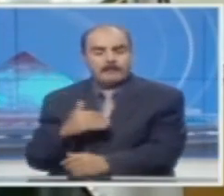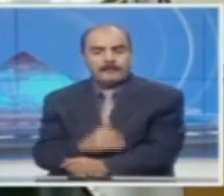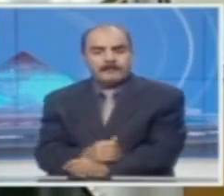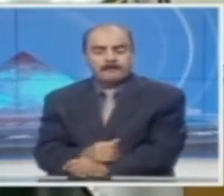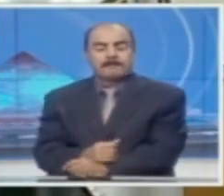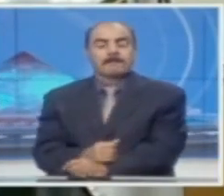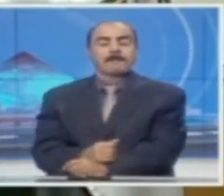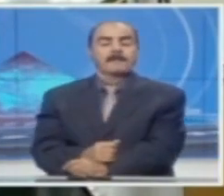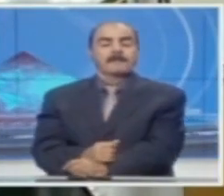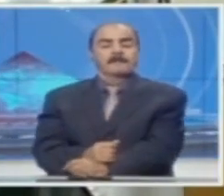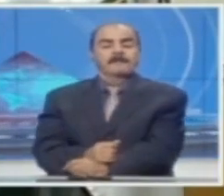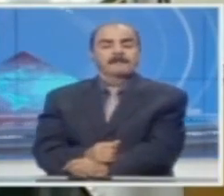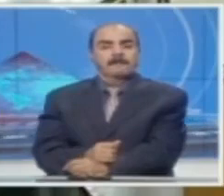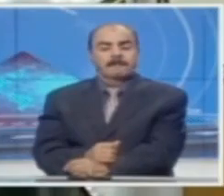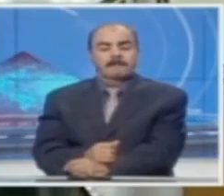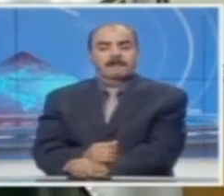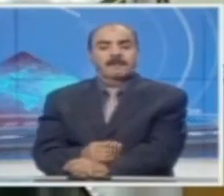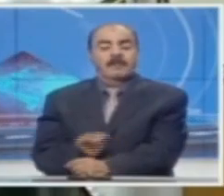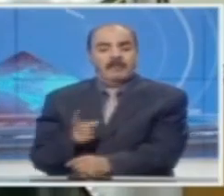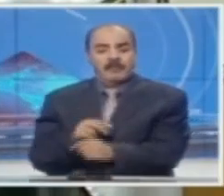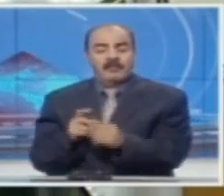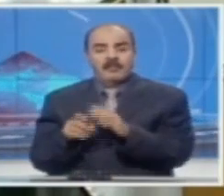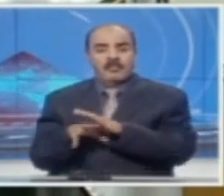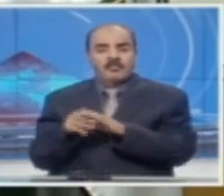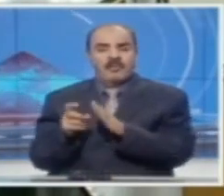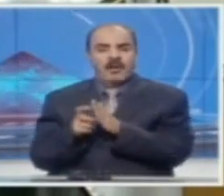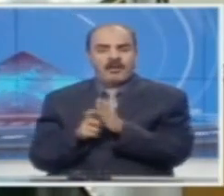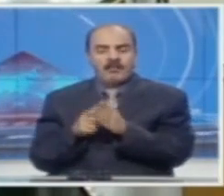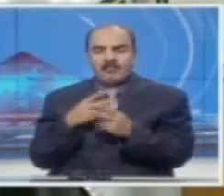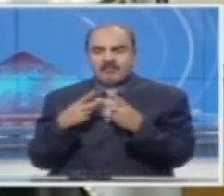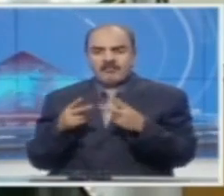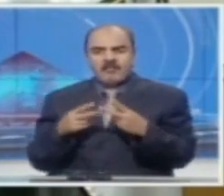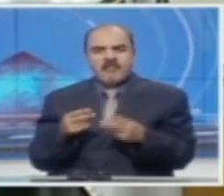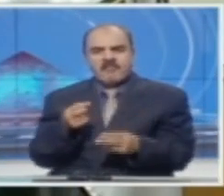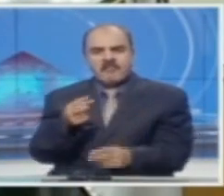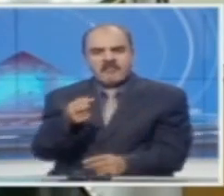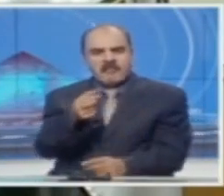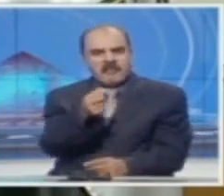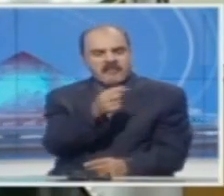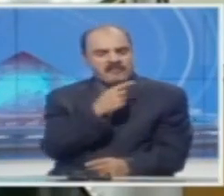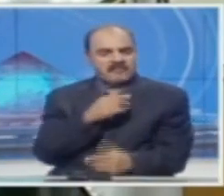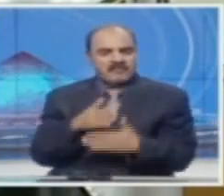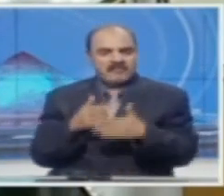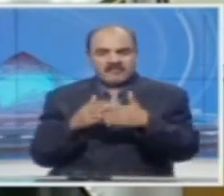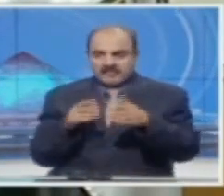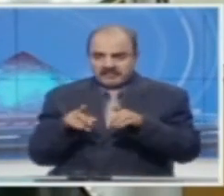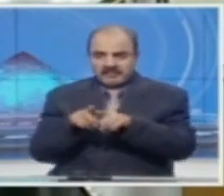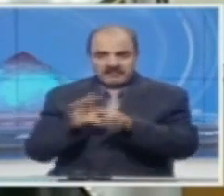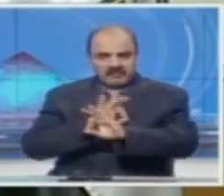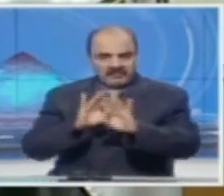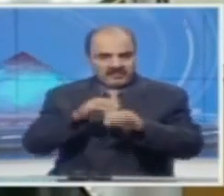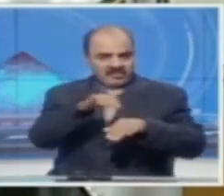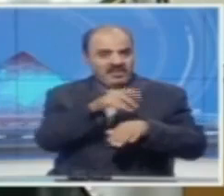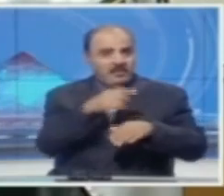أيضا أجاز هذا مشروع القانون بعض الأعمال التي منها